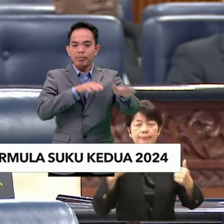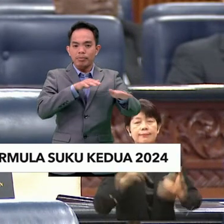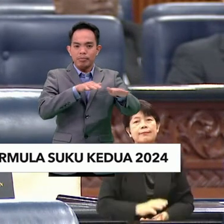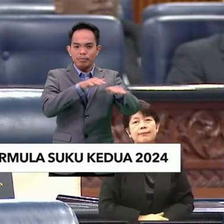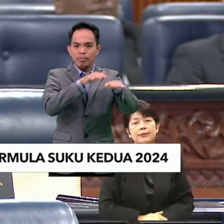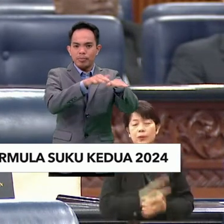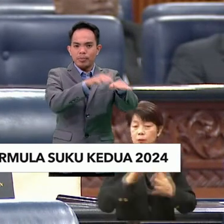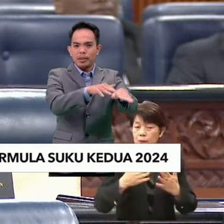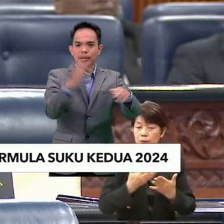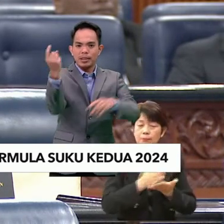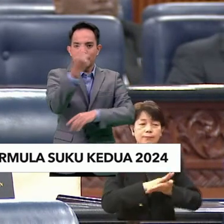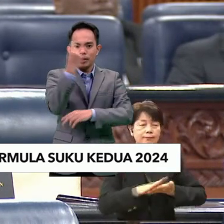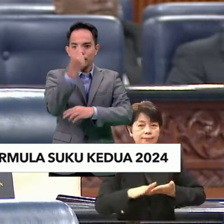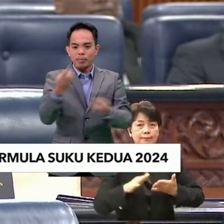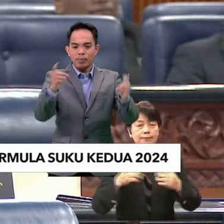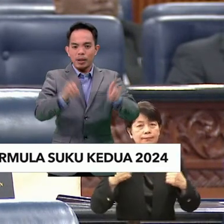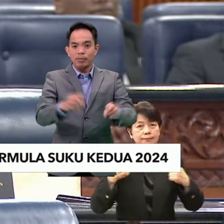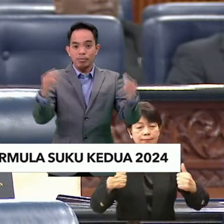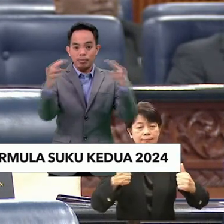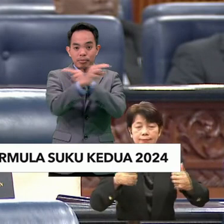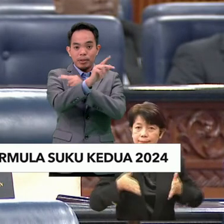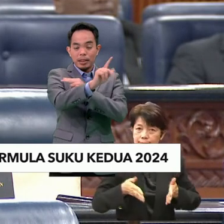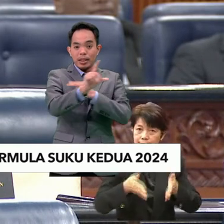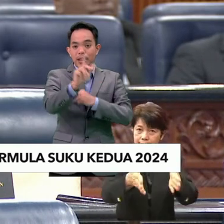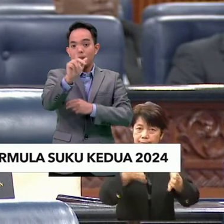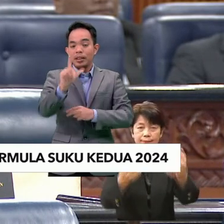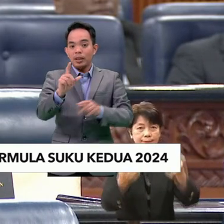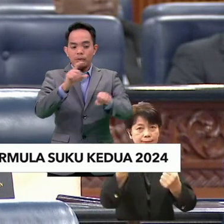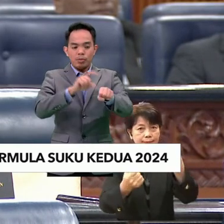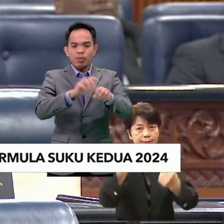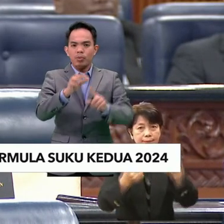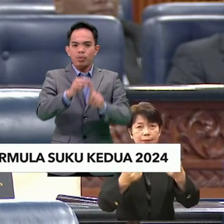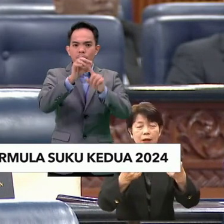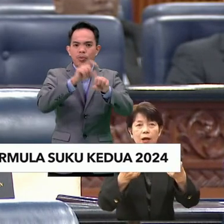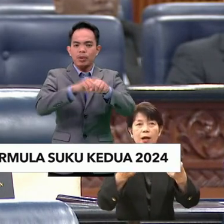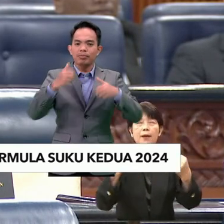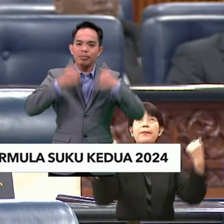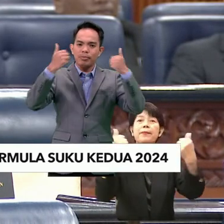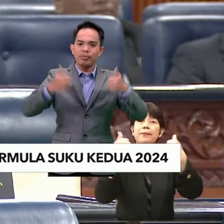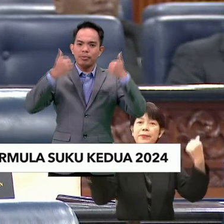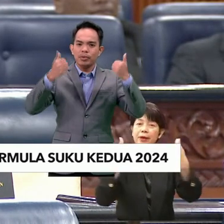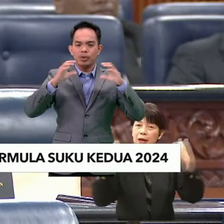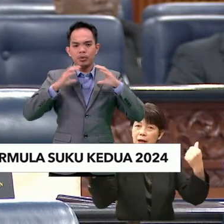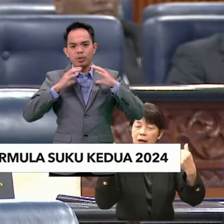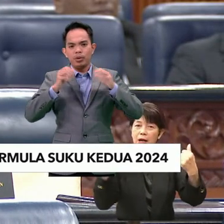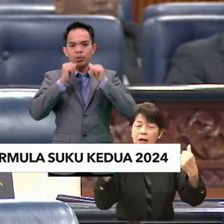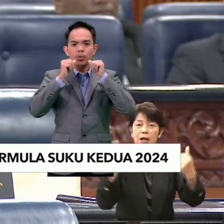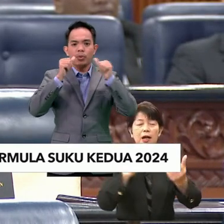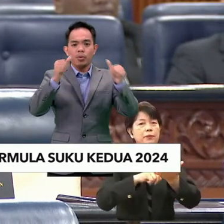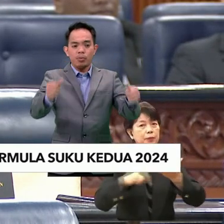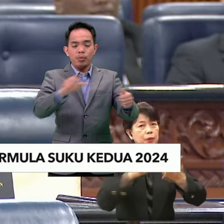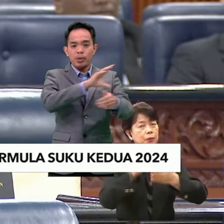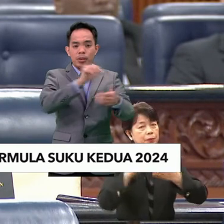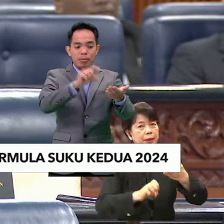lebuh Raya karak terutamanya dalam pada musim perayaan cuti umum dan hujung Minggu ketika ini projek dalam